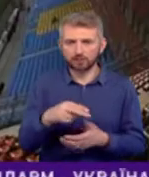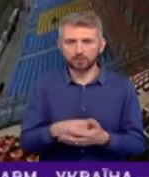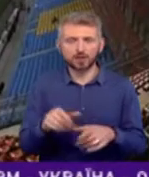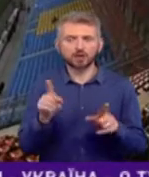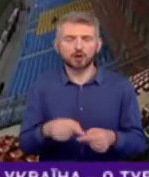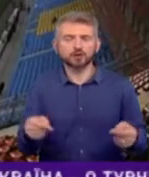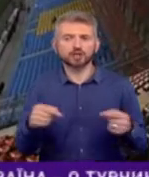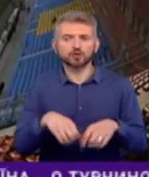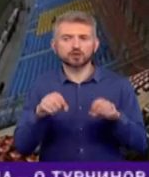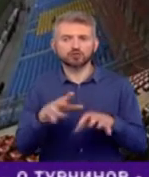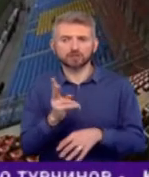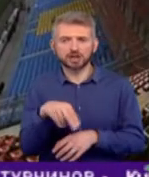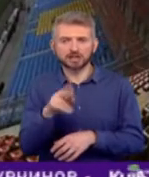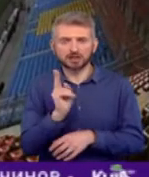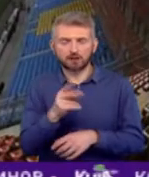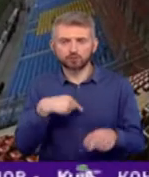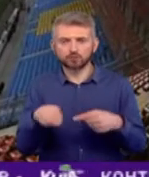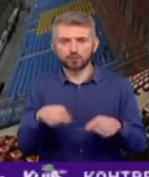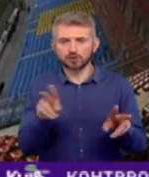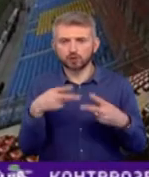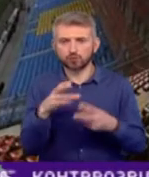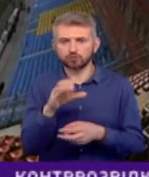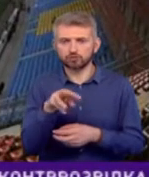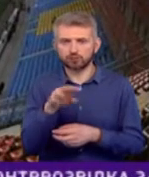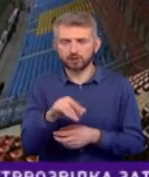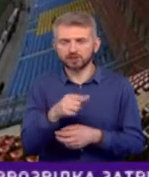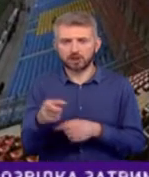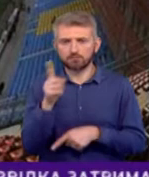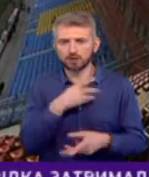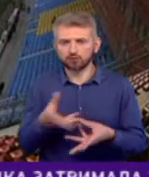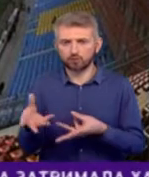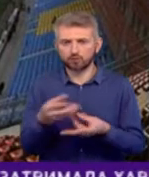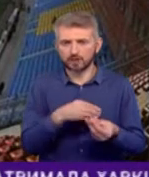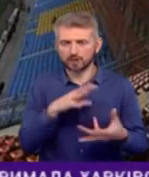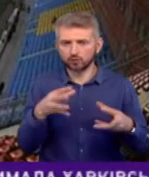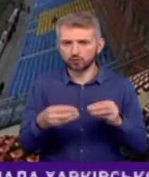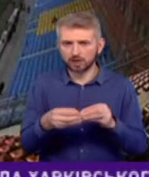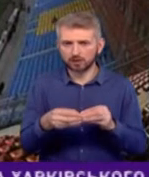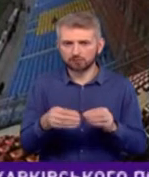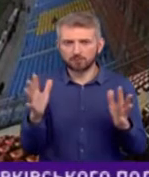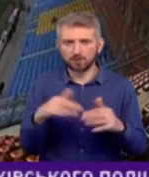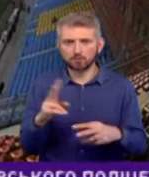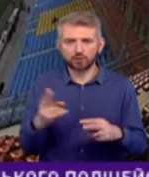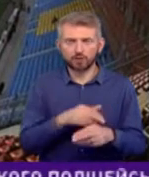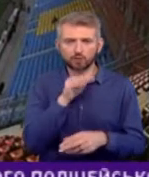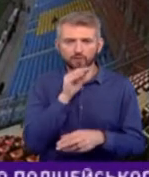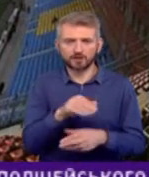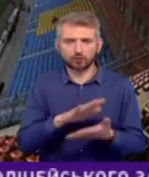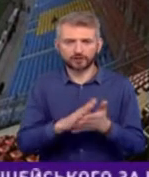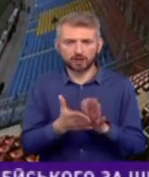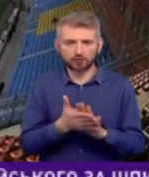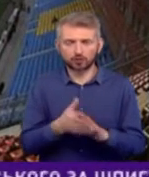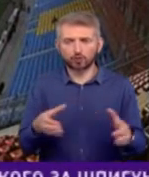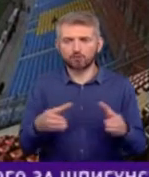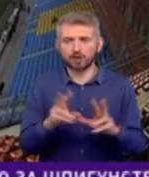Також, згідно з рішенням КДК, футбольний клуб «Суми» за маніпулювання результатами матчів позбавлений професійного статусу.